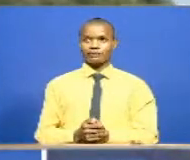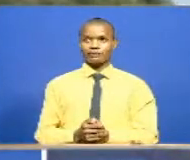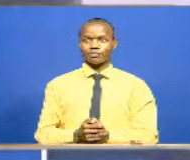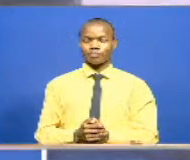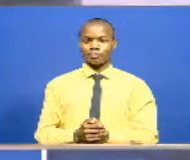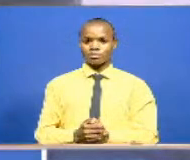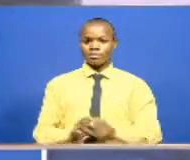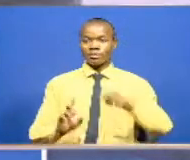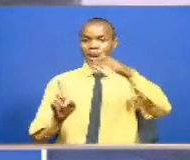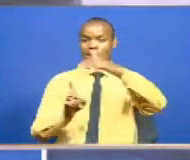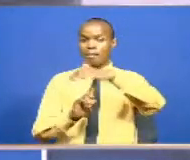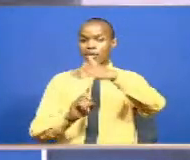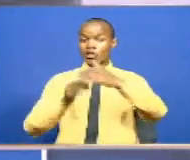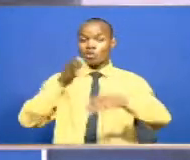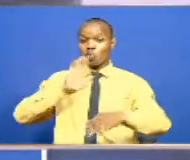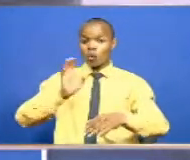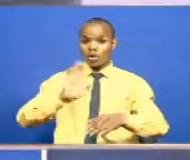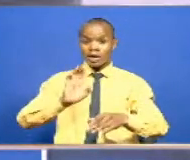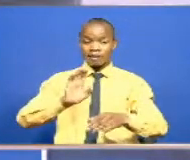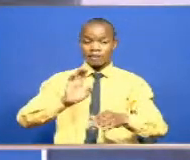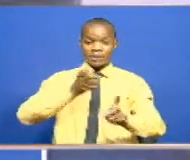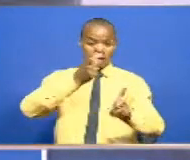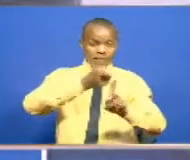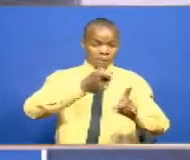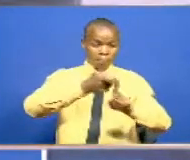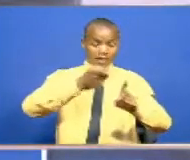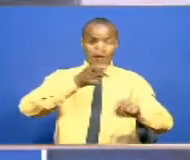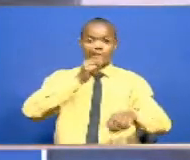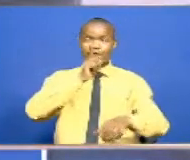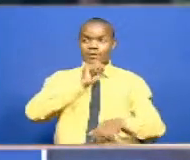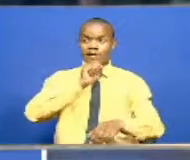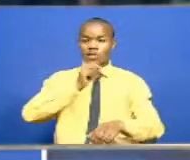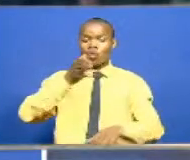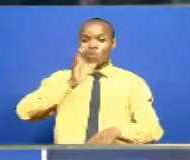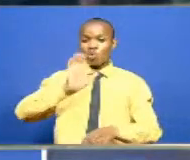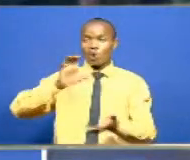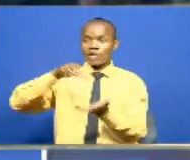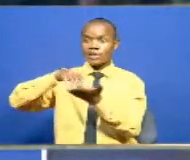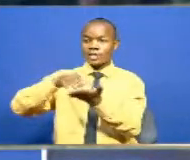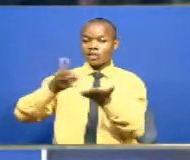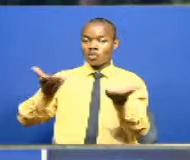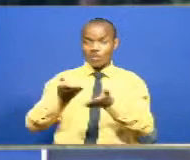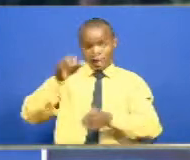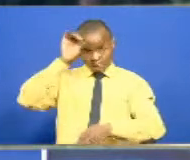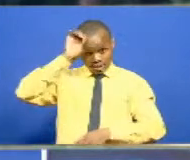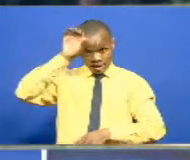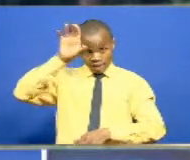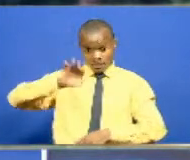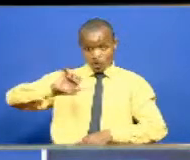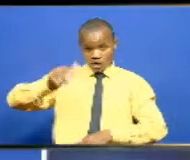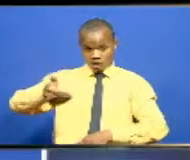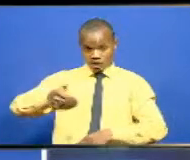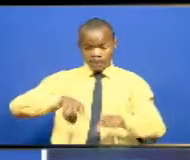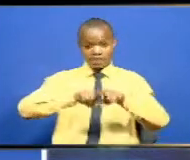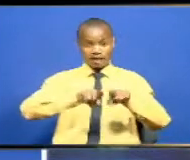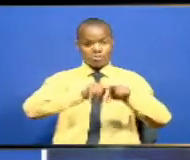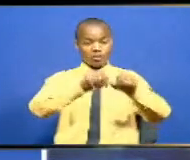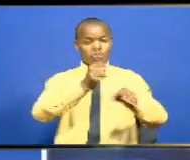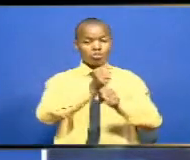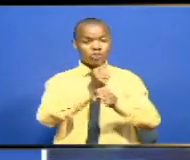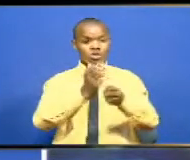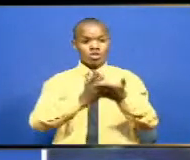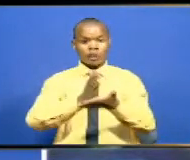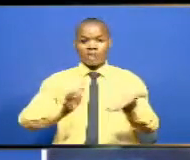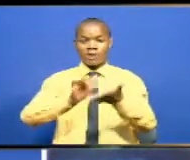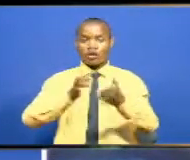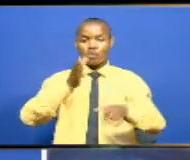ya maji imechimba visima 9 katika sehemu mbalimbali za eneo bunge la Githunguri, kaunti ya Kiambu, ili kuimarisha usambazaji wa maji katika eneo